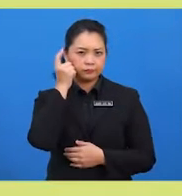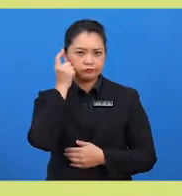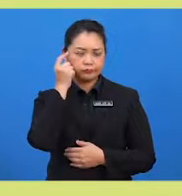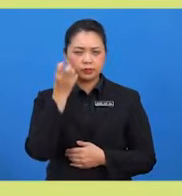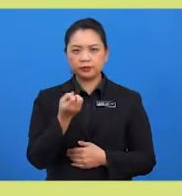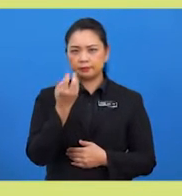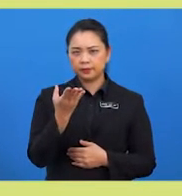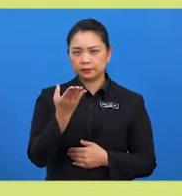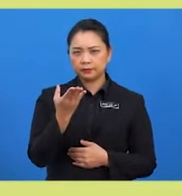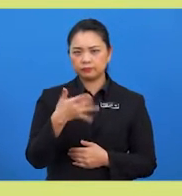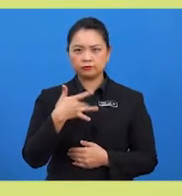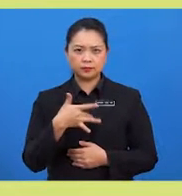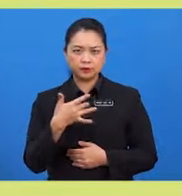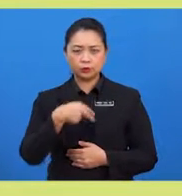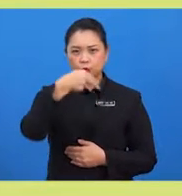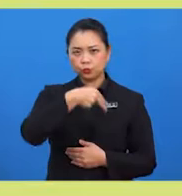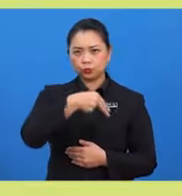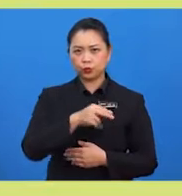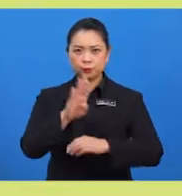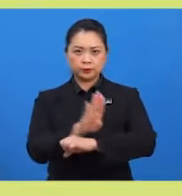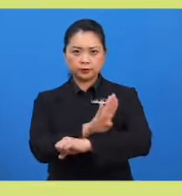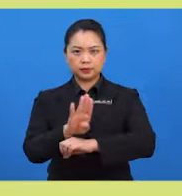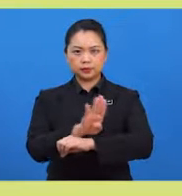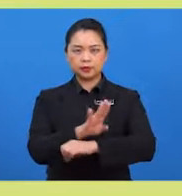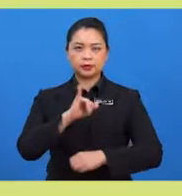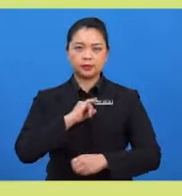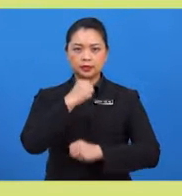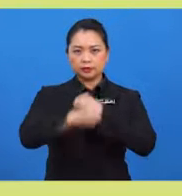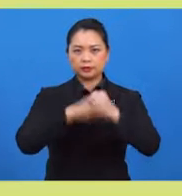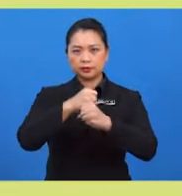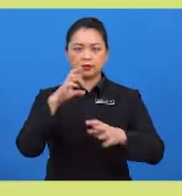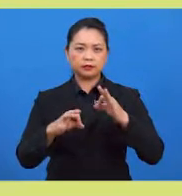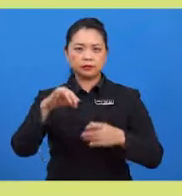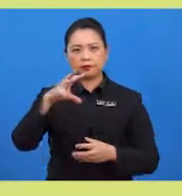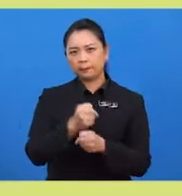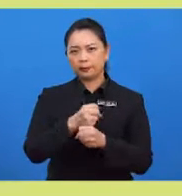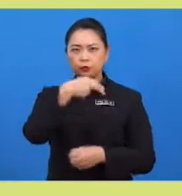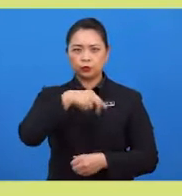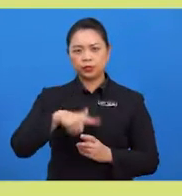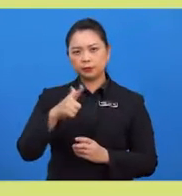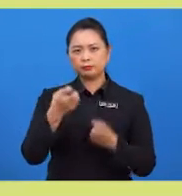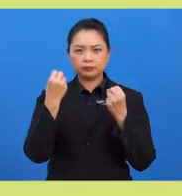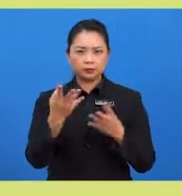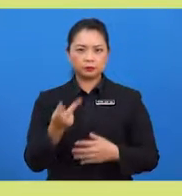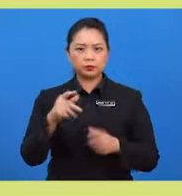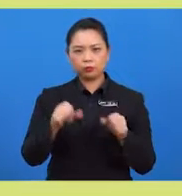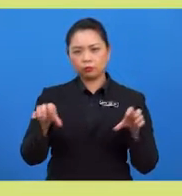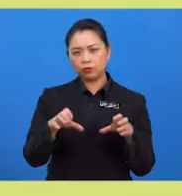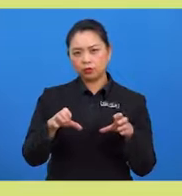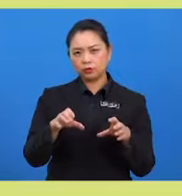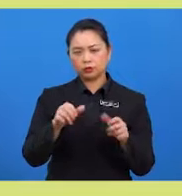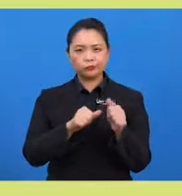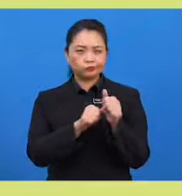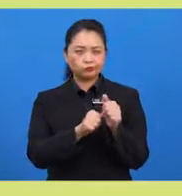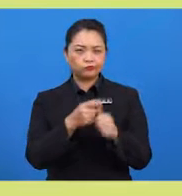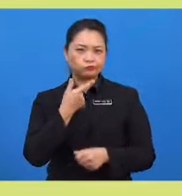Berapa agaknya untung perniagaan saya tahun ini? Kalau dapat untung lebih, banyak perkara boleh buat, kan? Ikutkan,